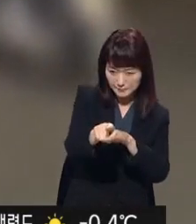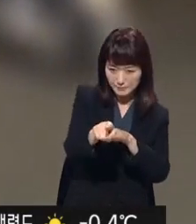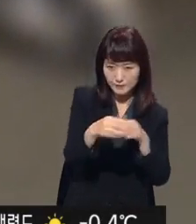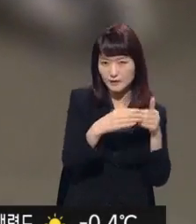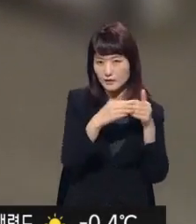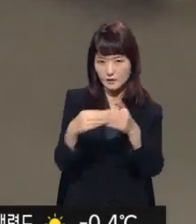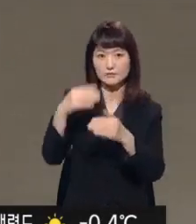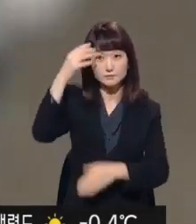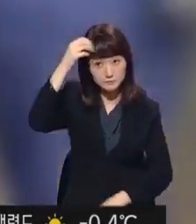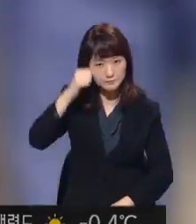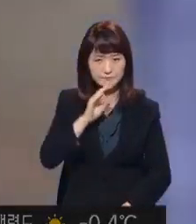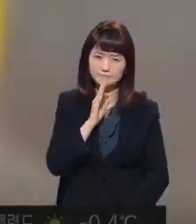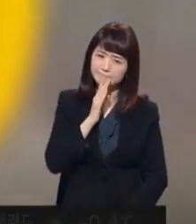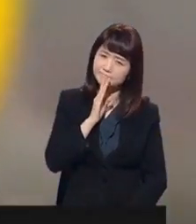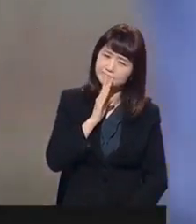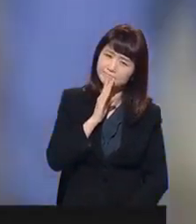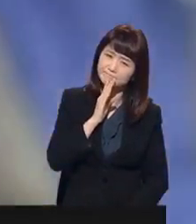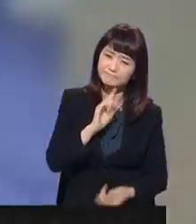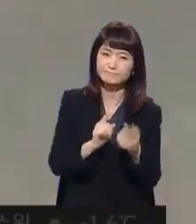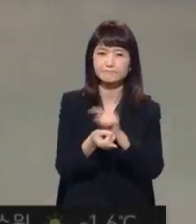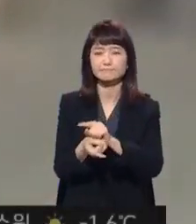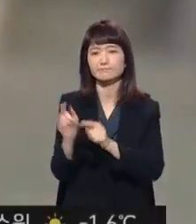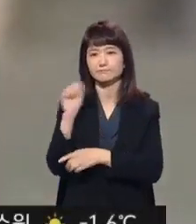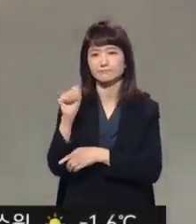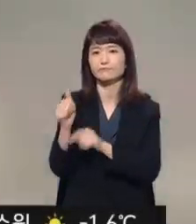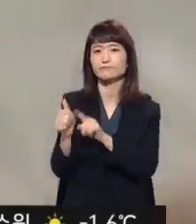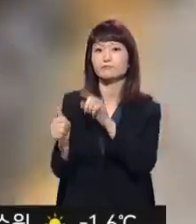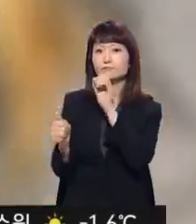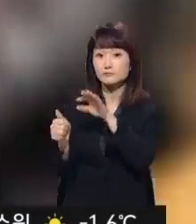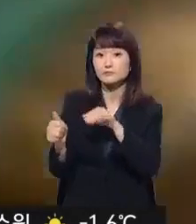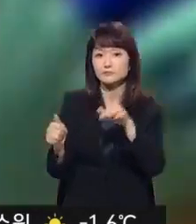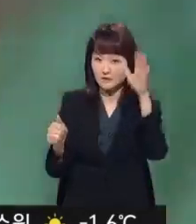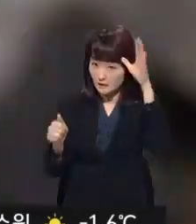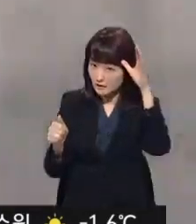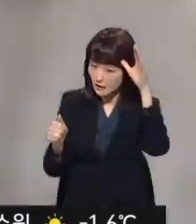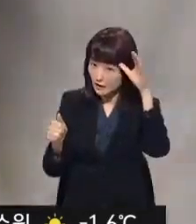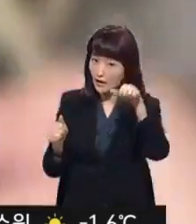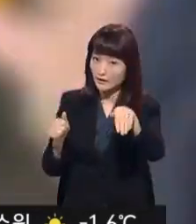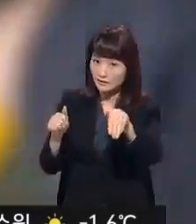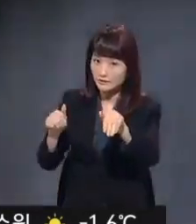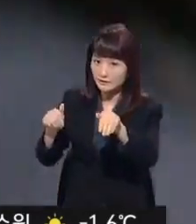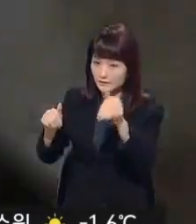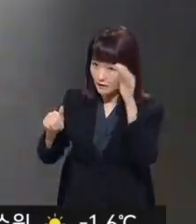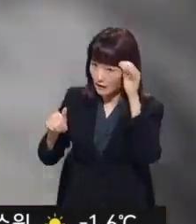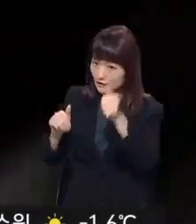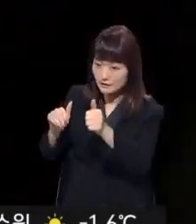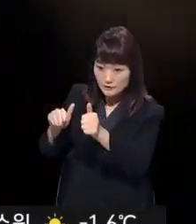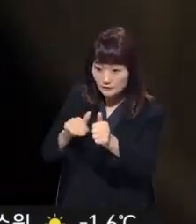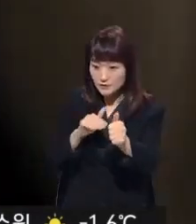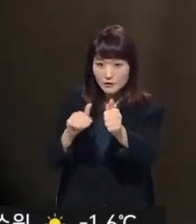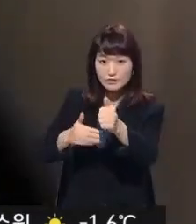났습니다. 반신반의하면서 대리운전 기사님께 이 강아지를 따라가 보자고 하는데 영상 한번 보시죠.